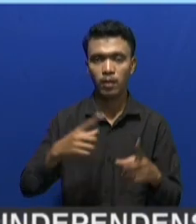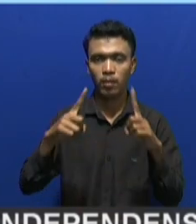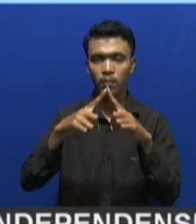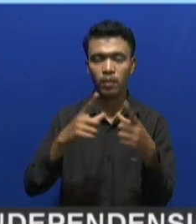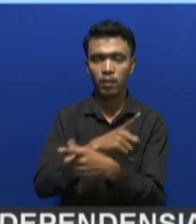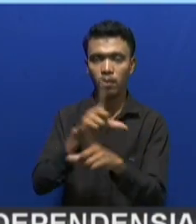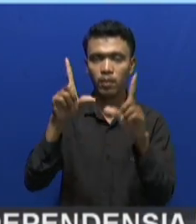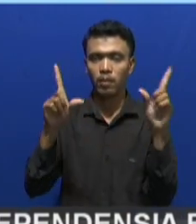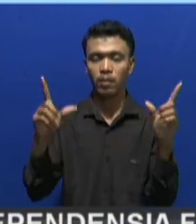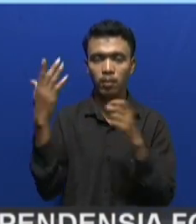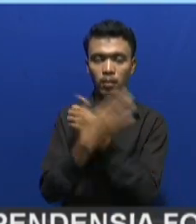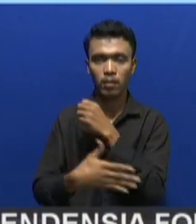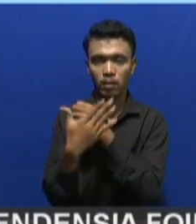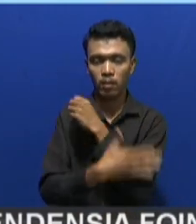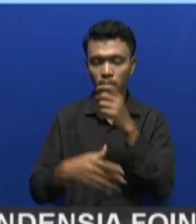libertação raidan.